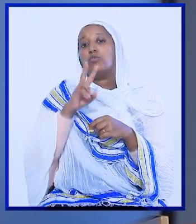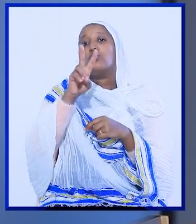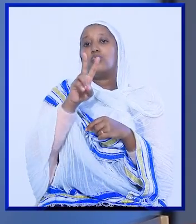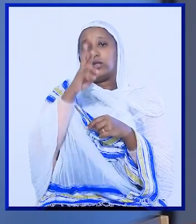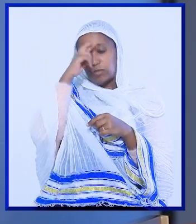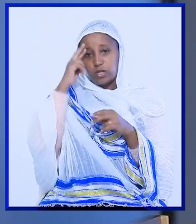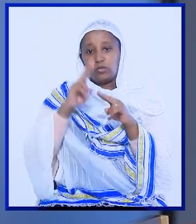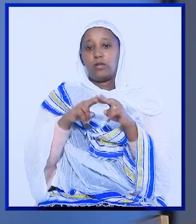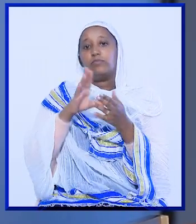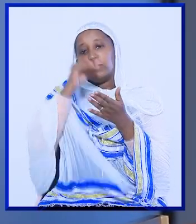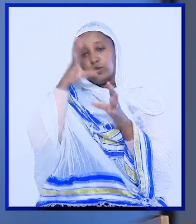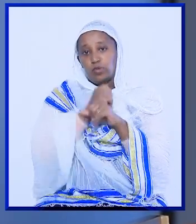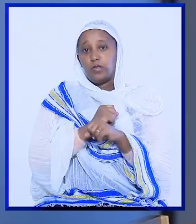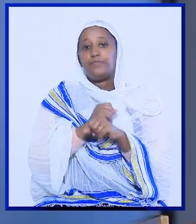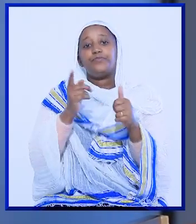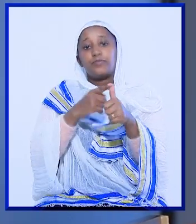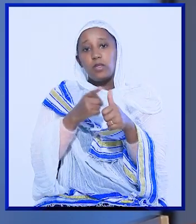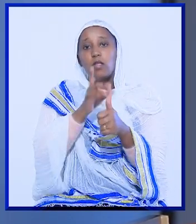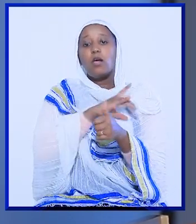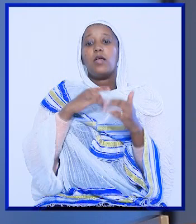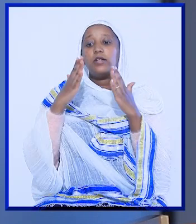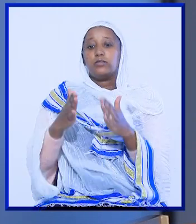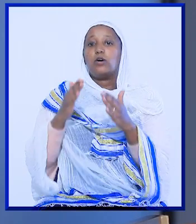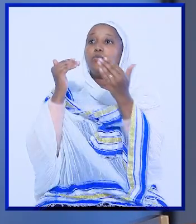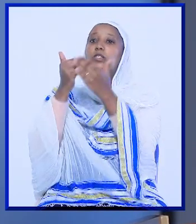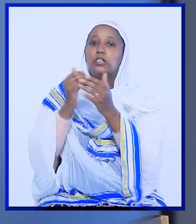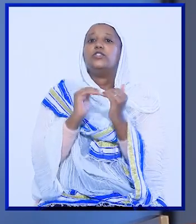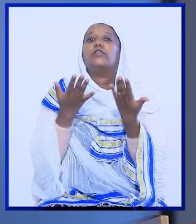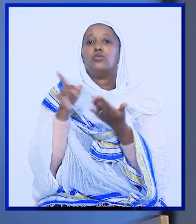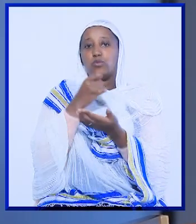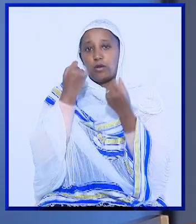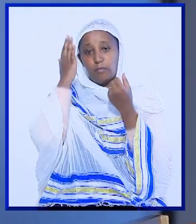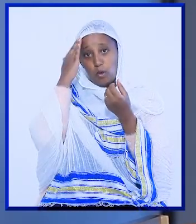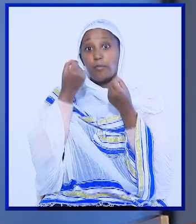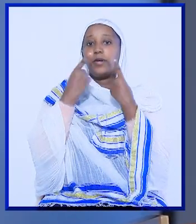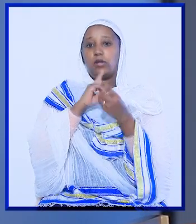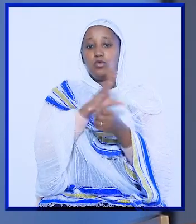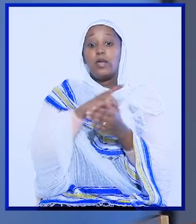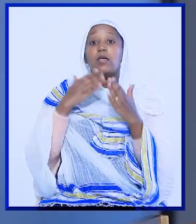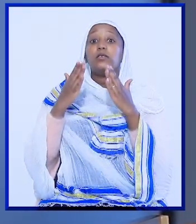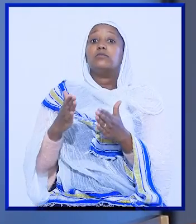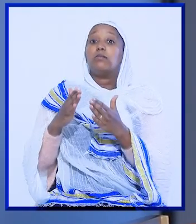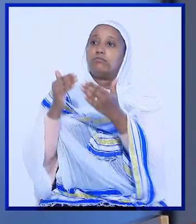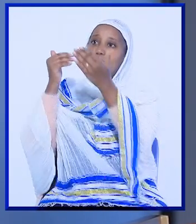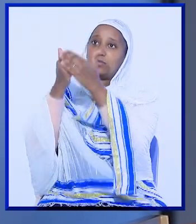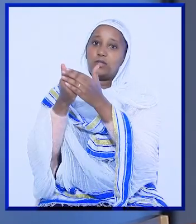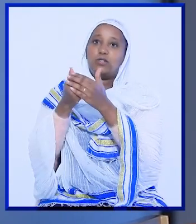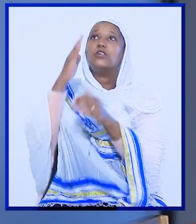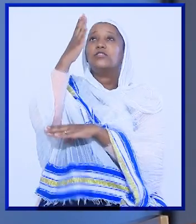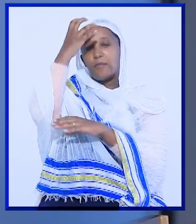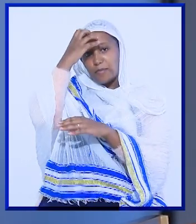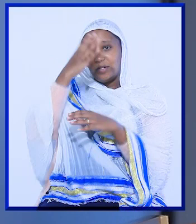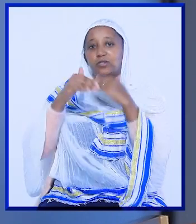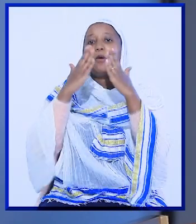እንደሆን መረዳት ይገባናል። ሁለት ምክንያቶችን አስቀምጬ ትምህርቴን እጠቀልላለሁ። አንደኛ የክርስትናው መዳረሻ የት እንደሆነ ማወቅ ነው፣ መረዳት ነው።